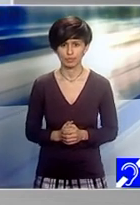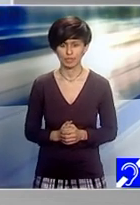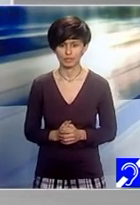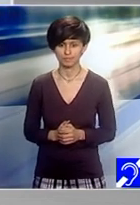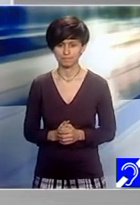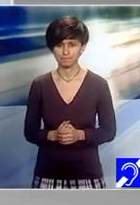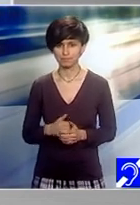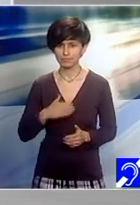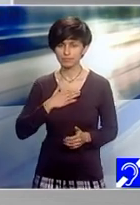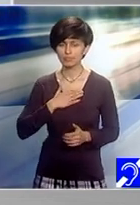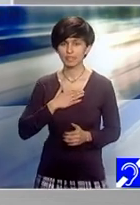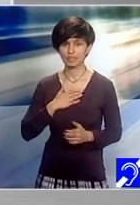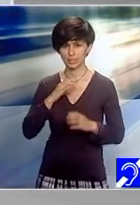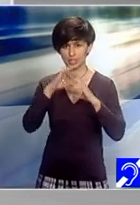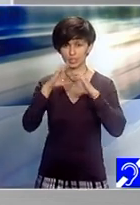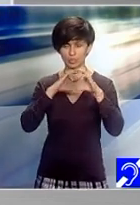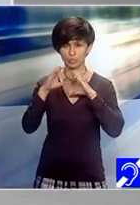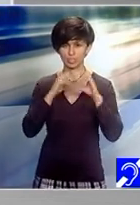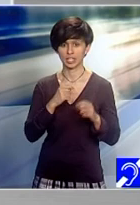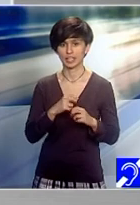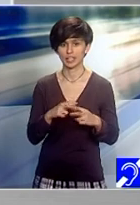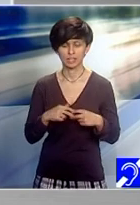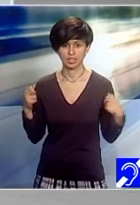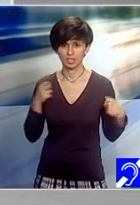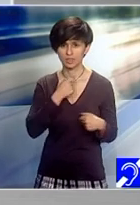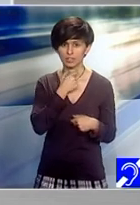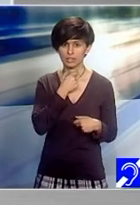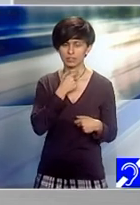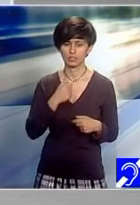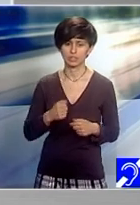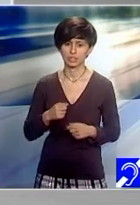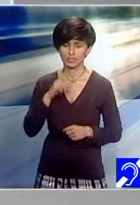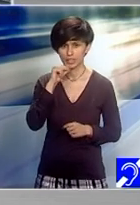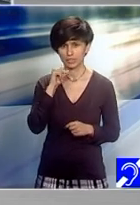comunicare non-verbală, la improvizație, la teatru forum,